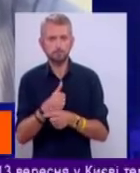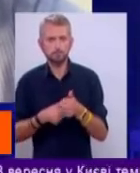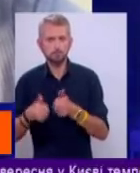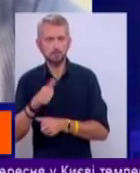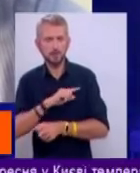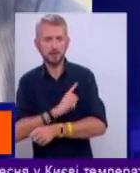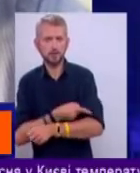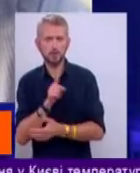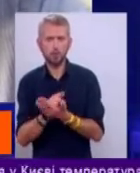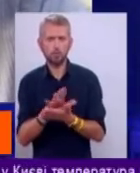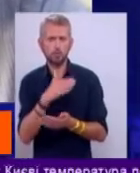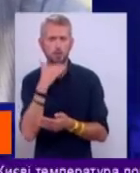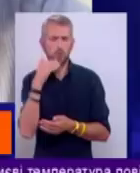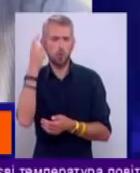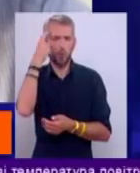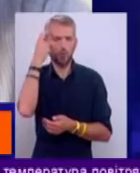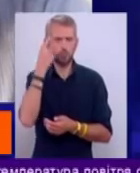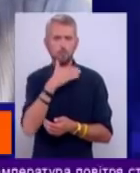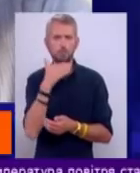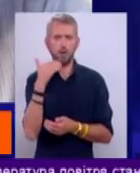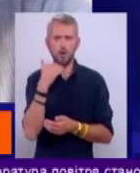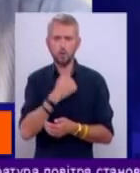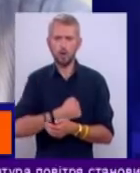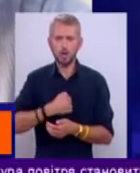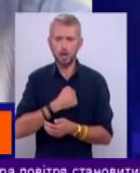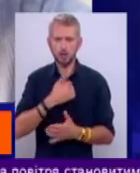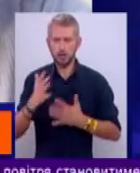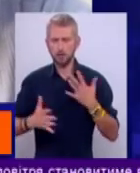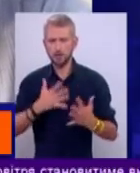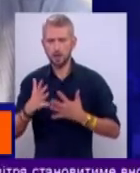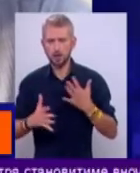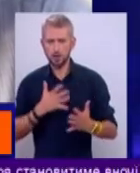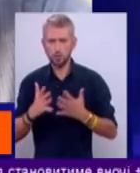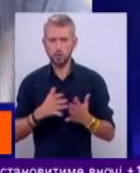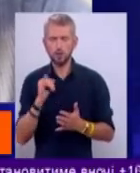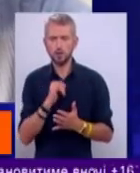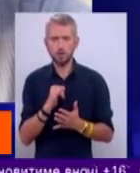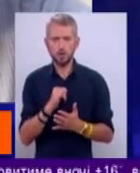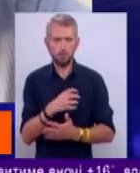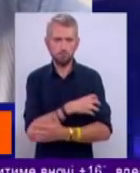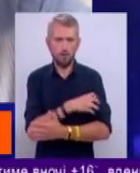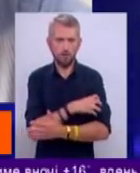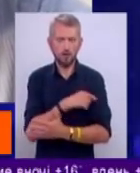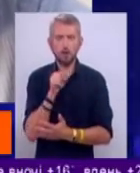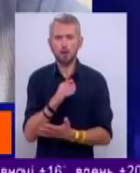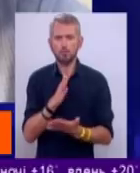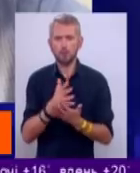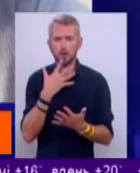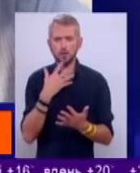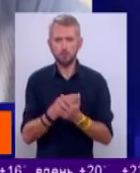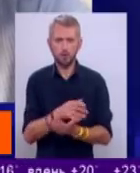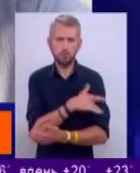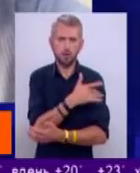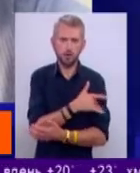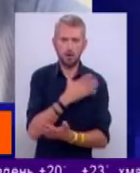не обов'язково багато розуму, там багато агресії, адреналіну і великі м'язи. Там є свої паяці, там